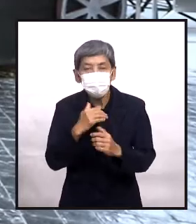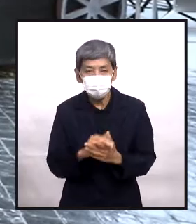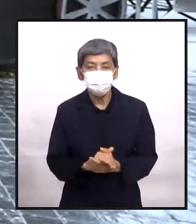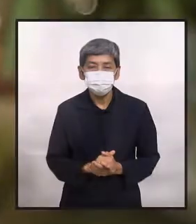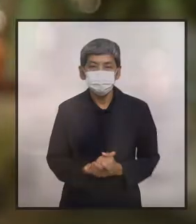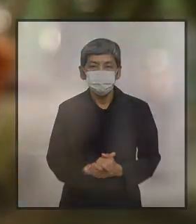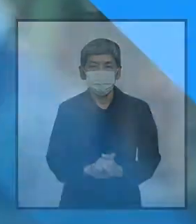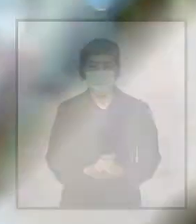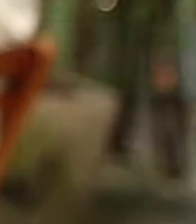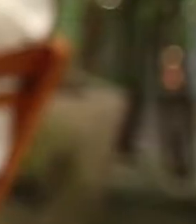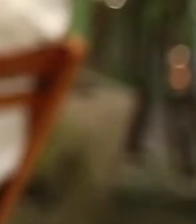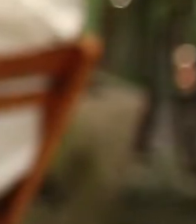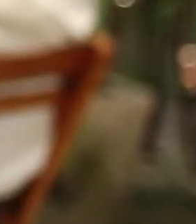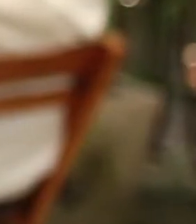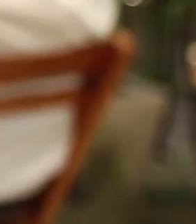นี้ขึ้น